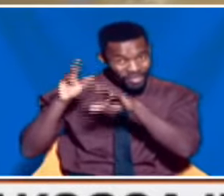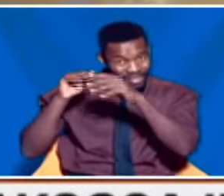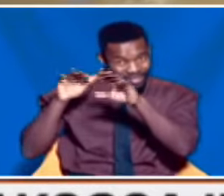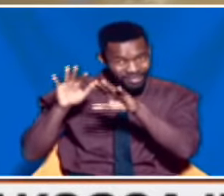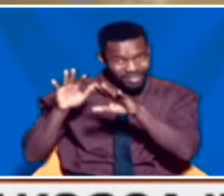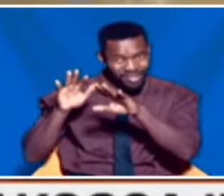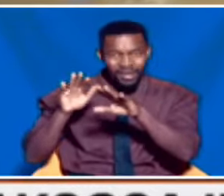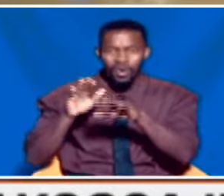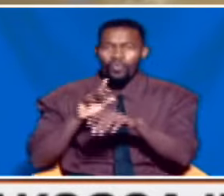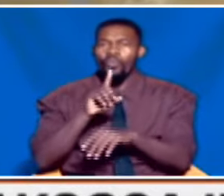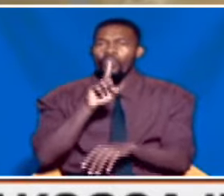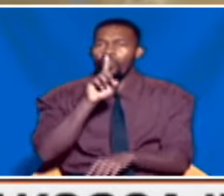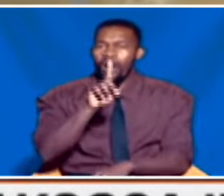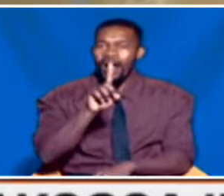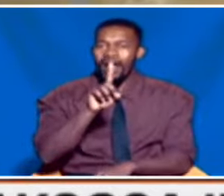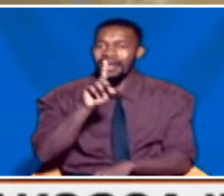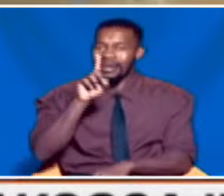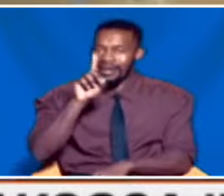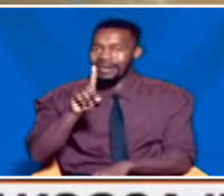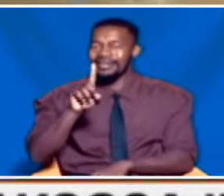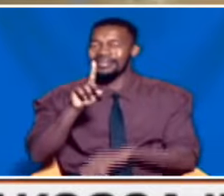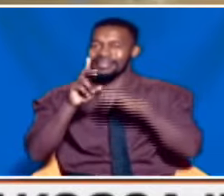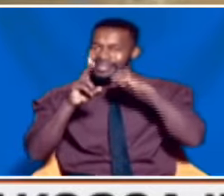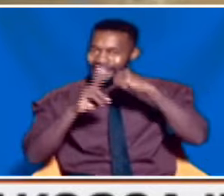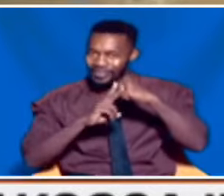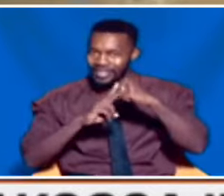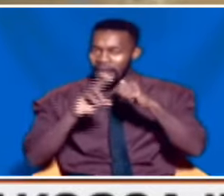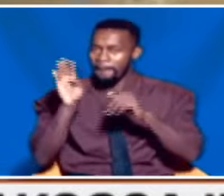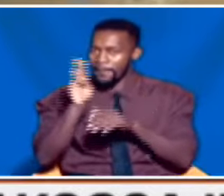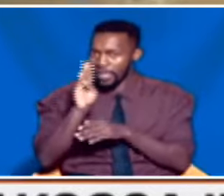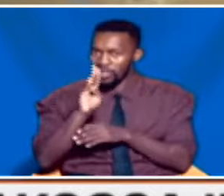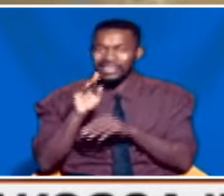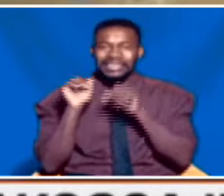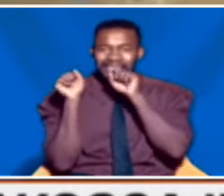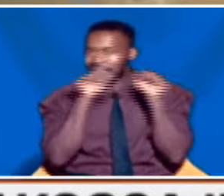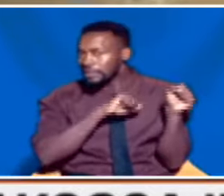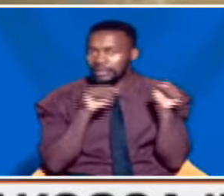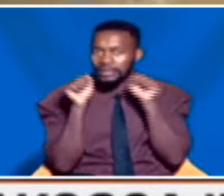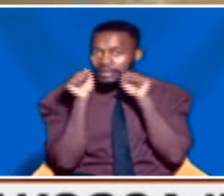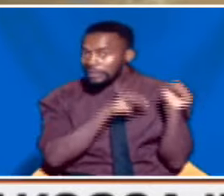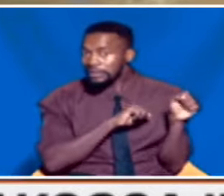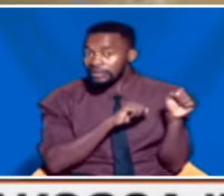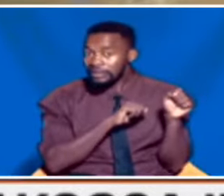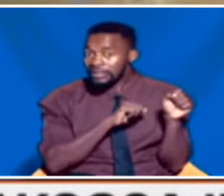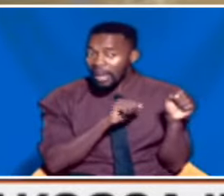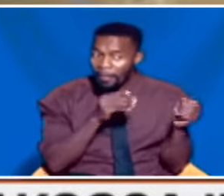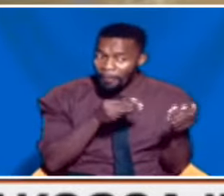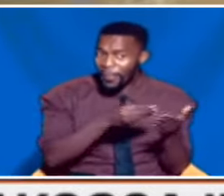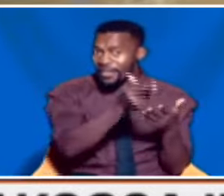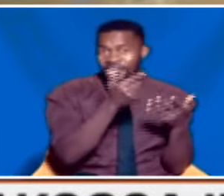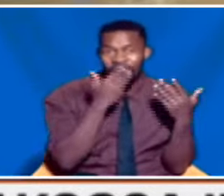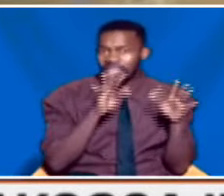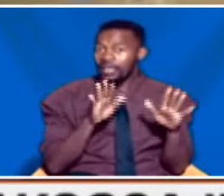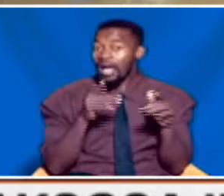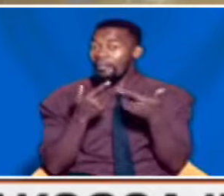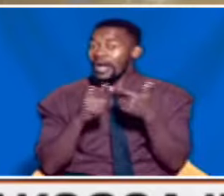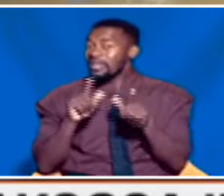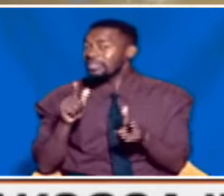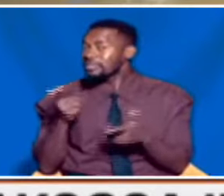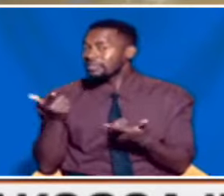serikali 117 billion ya miwa. Na si miwa tulikula? Si miwa sisi